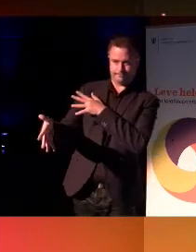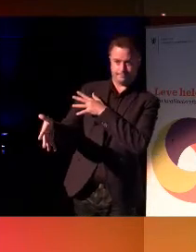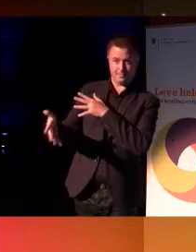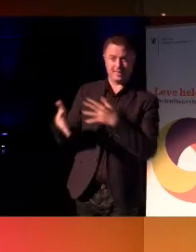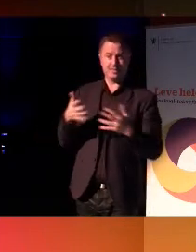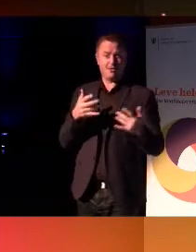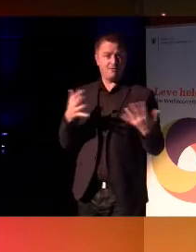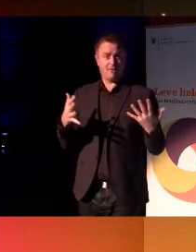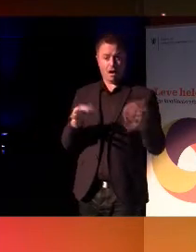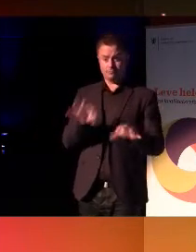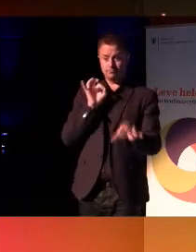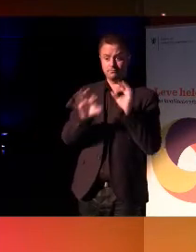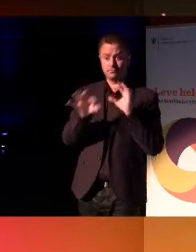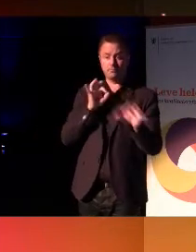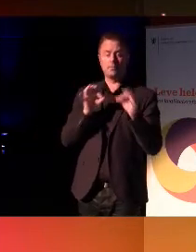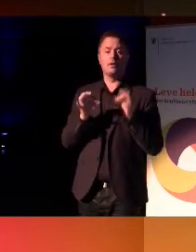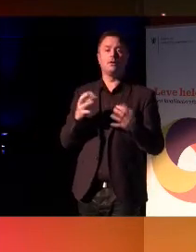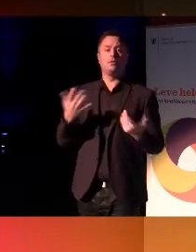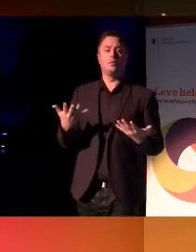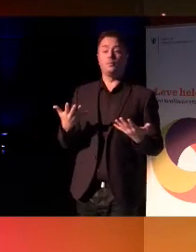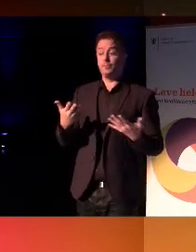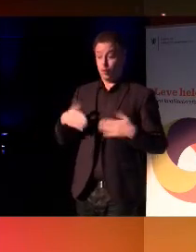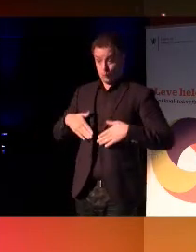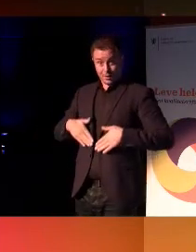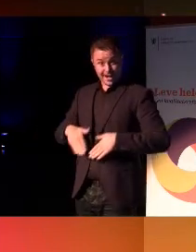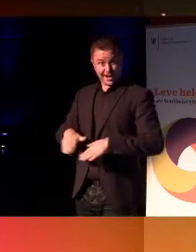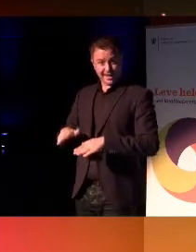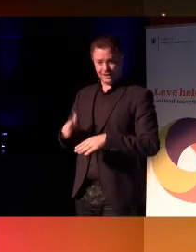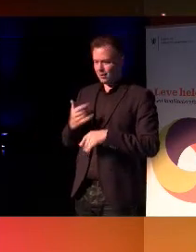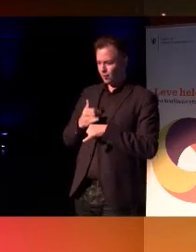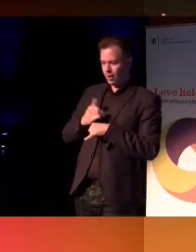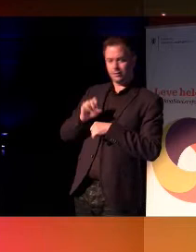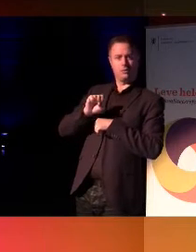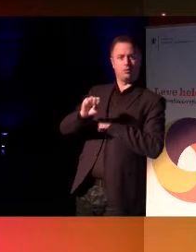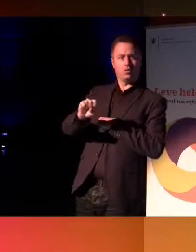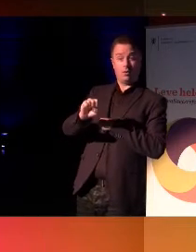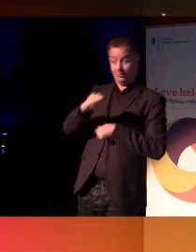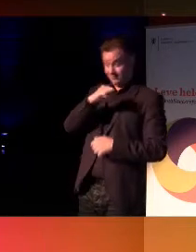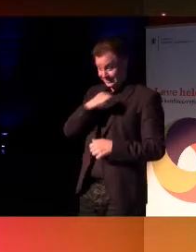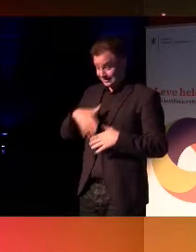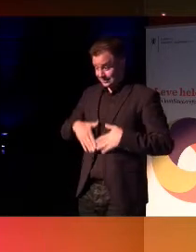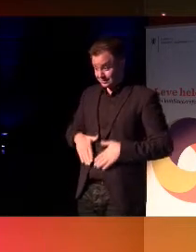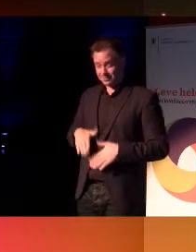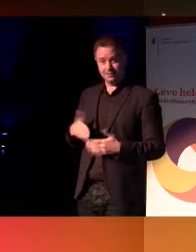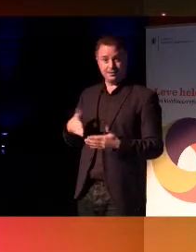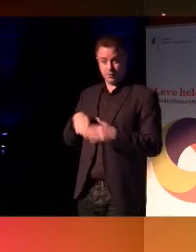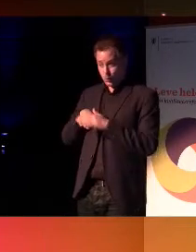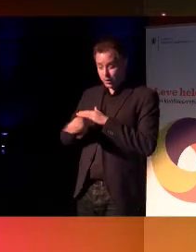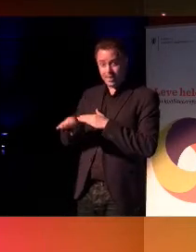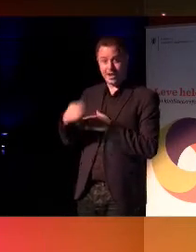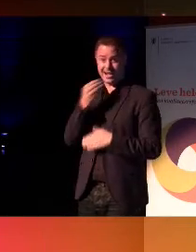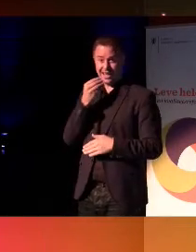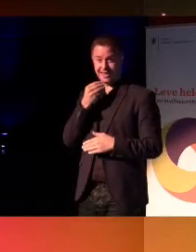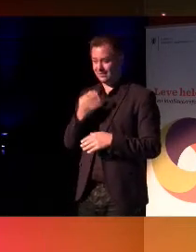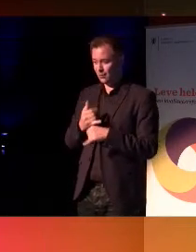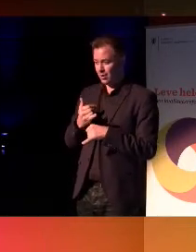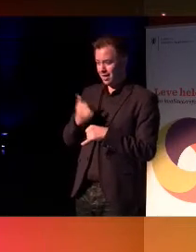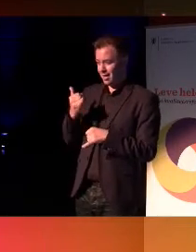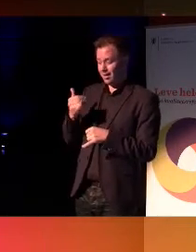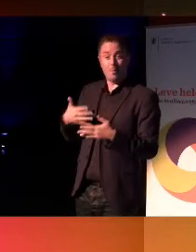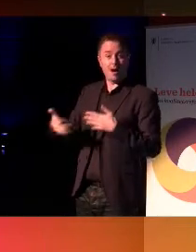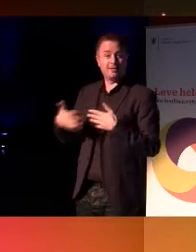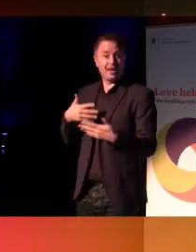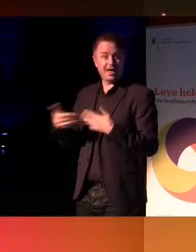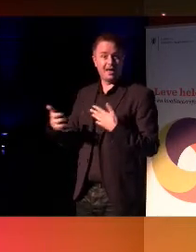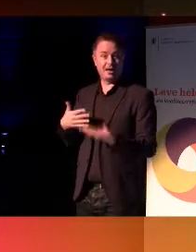forebygge og behandle underernæring. Det er legemiddelhåndteringen, det er bruken av tvang, og så vil jeg følge opp